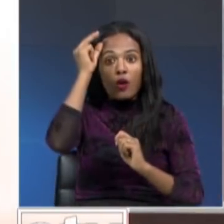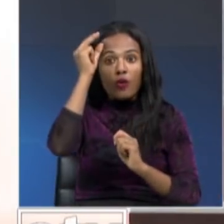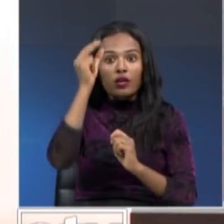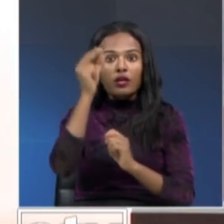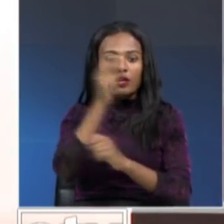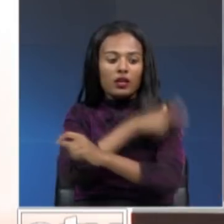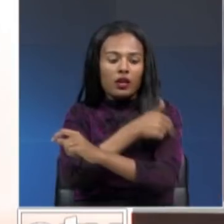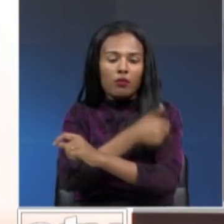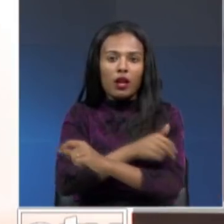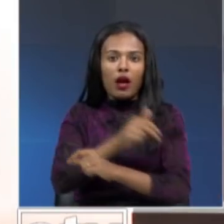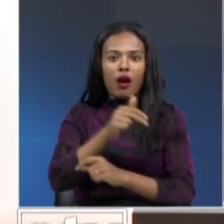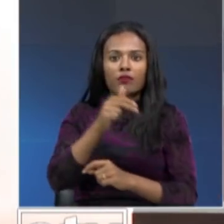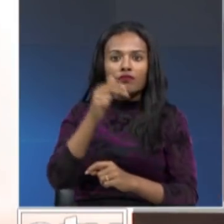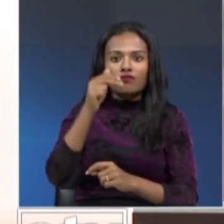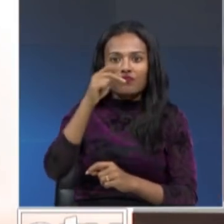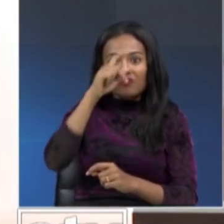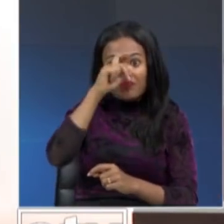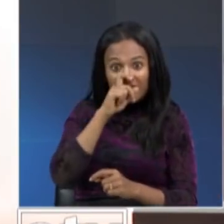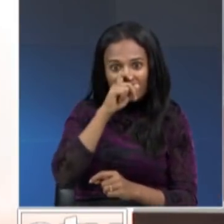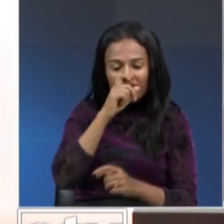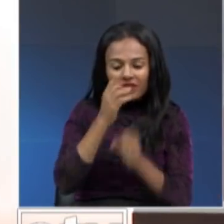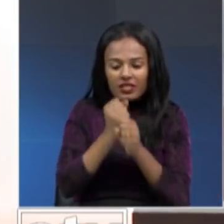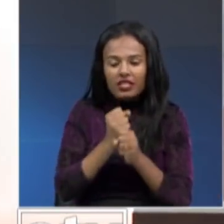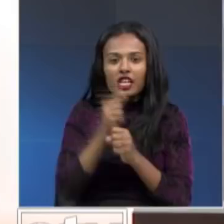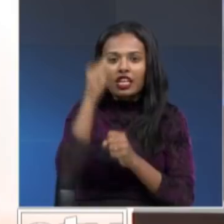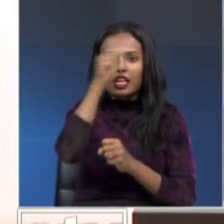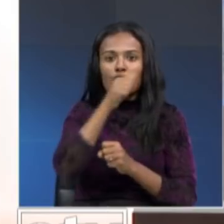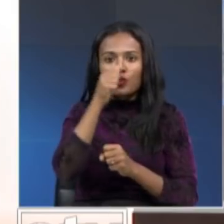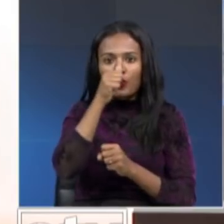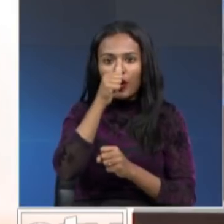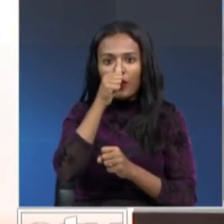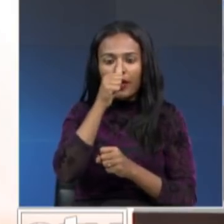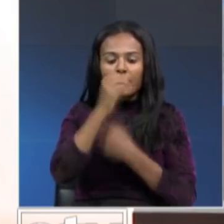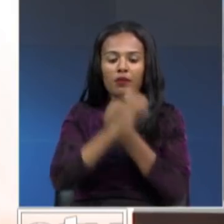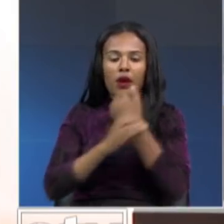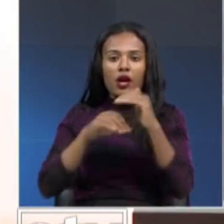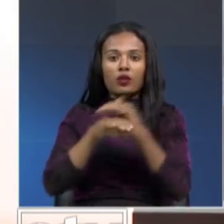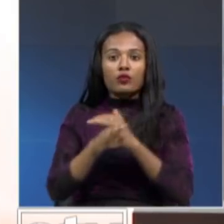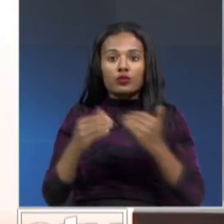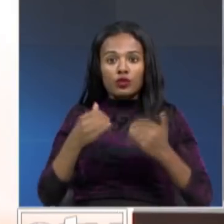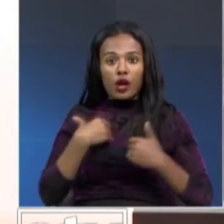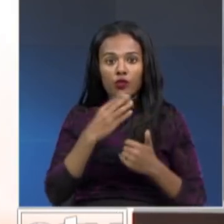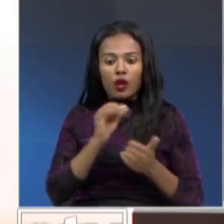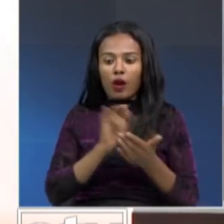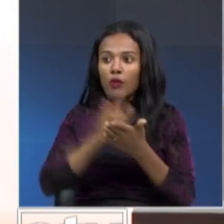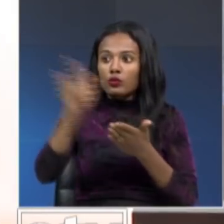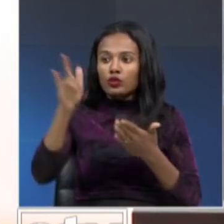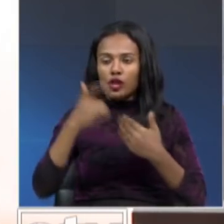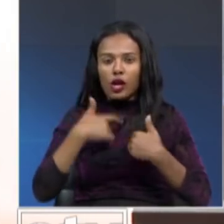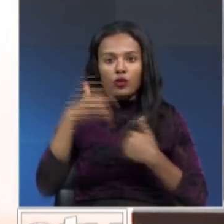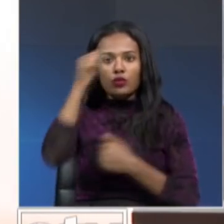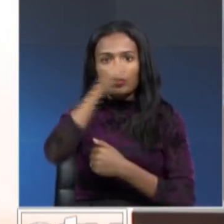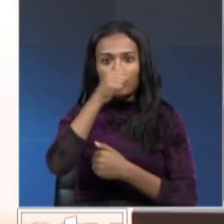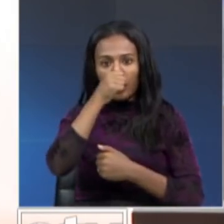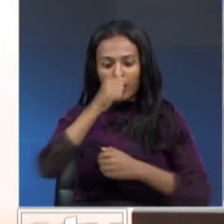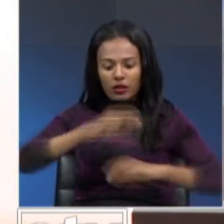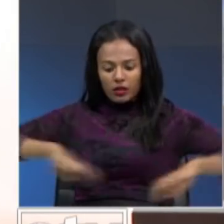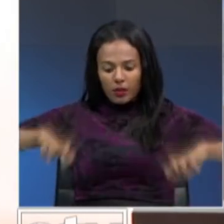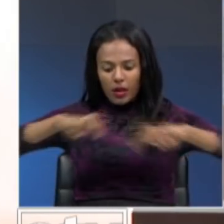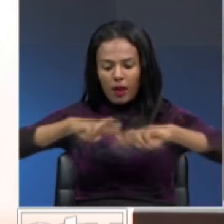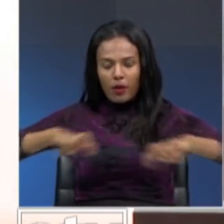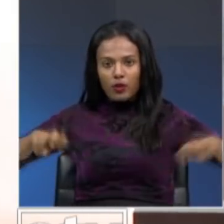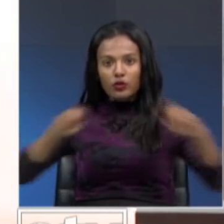ልሂቃን ይዘን ኢትዮጵያውያን በሀገር ውስጥ ያሉና በውጭ ያሉ ኢትዮጵያውያን ተመራማሪዎች